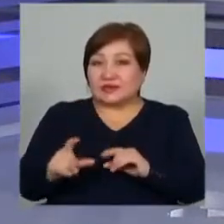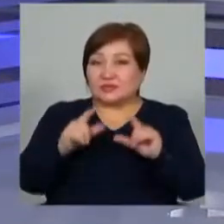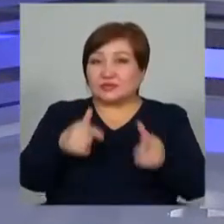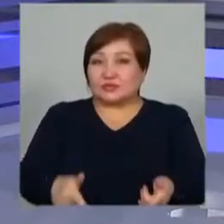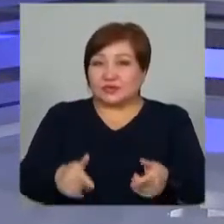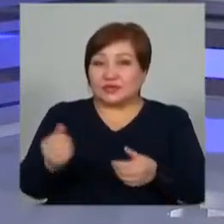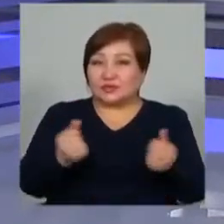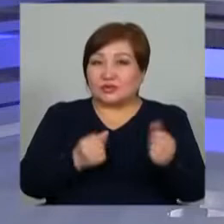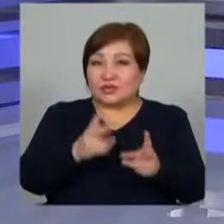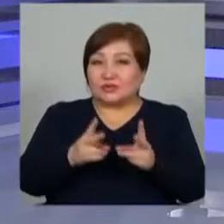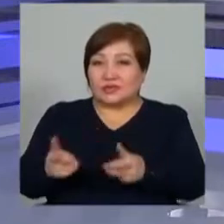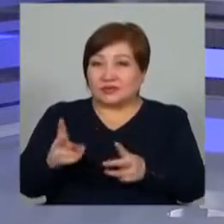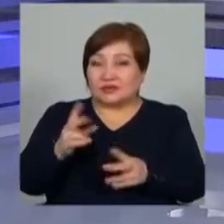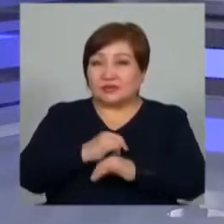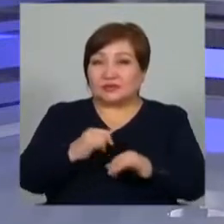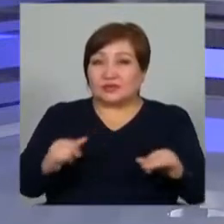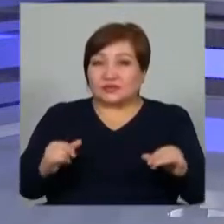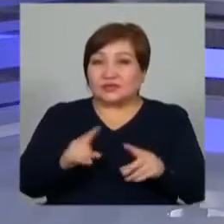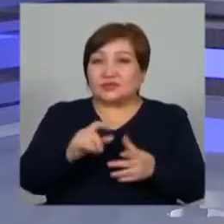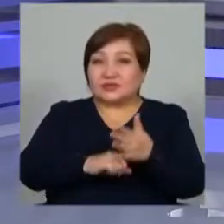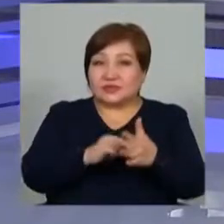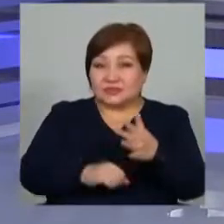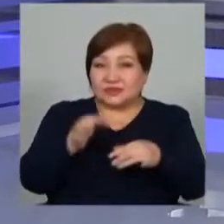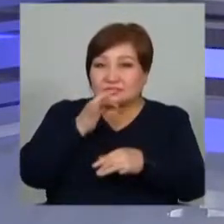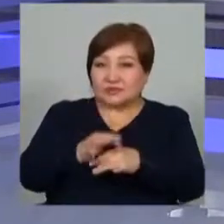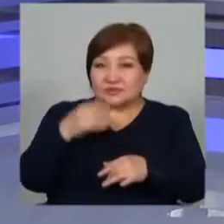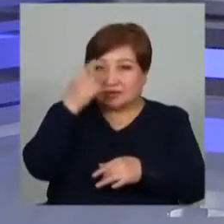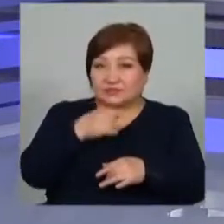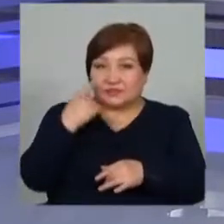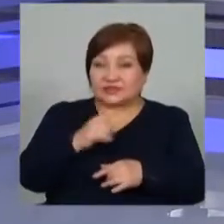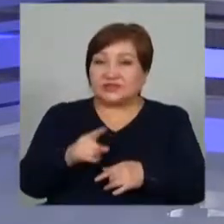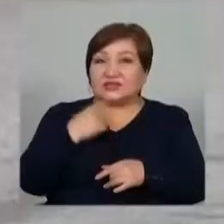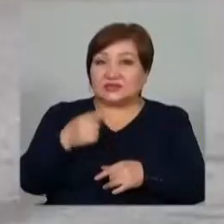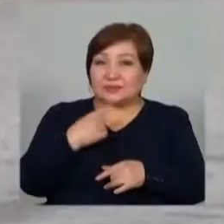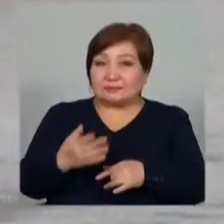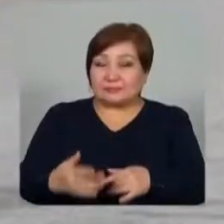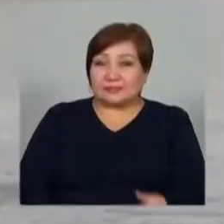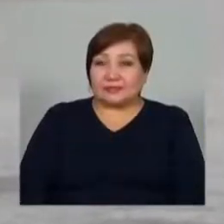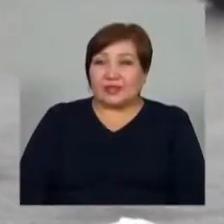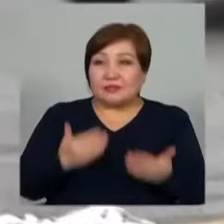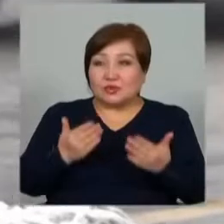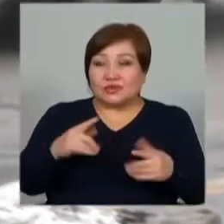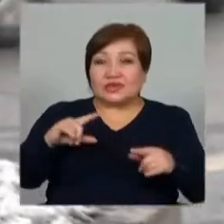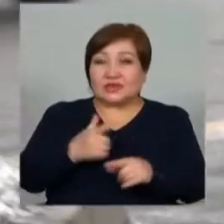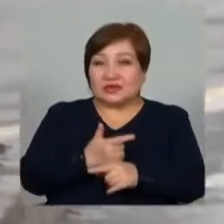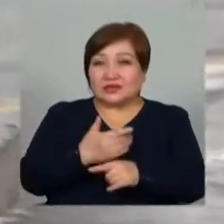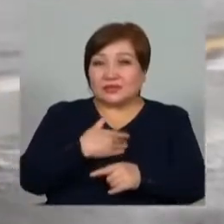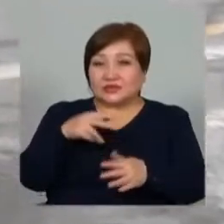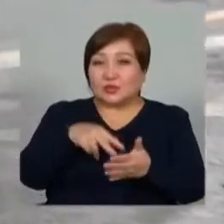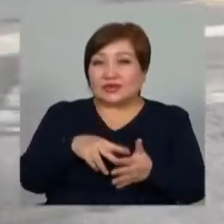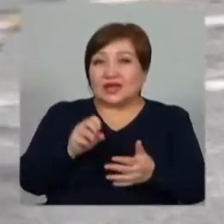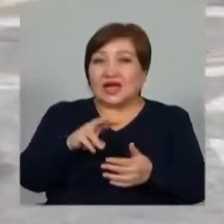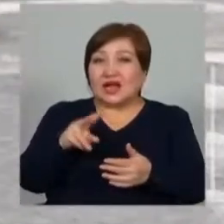апатының жиілеуіне не себеп? Жауаптылар не дейді? Ұлағат арғын әңгімелесін. Бүгін таңала күйімнен біз тұрған